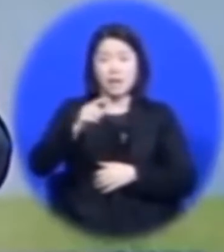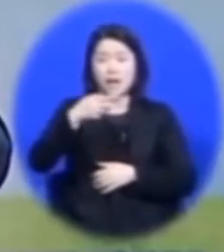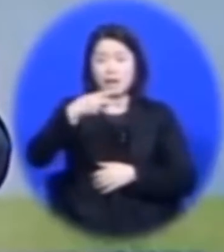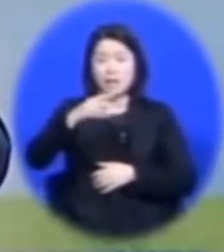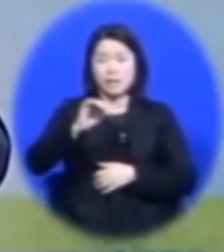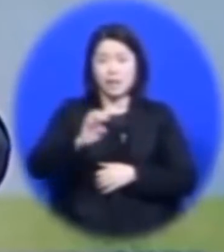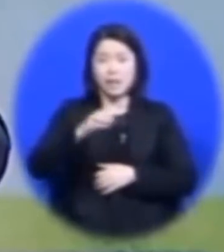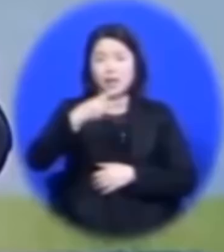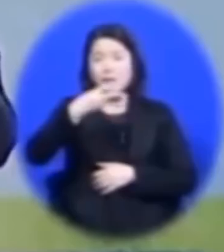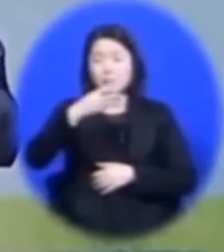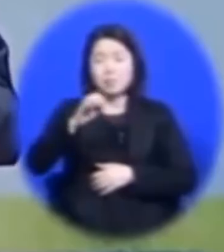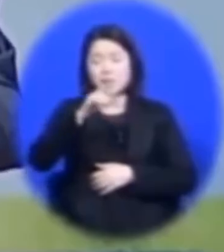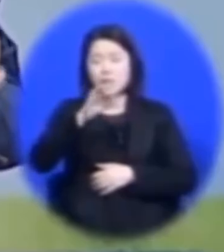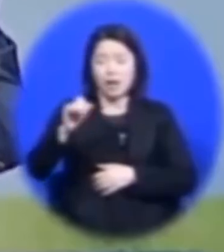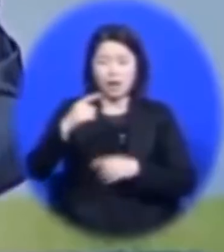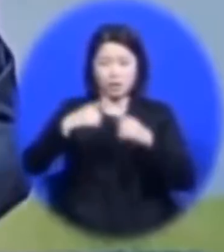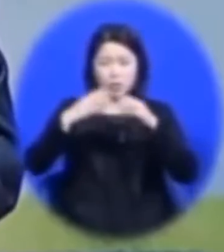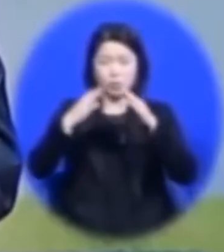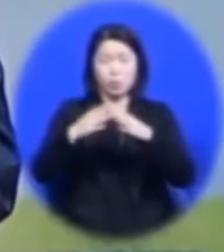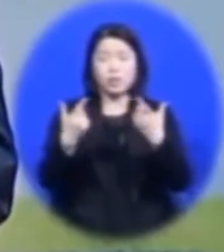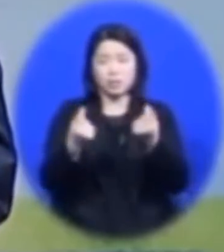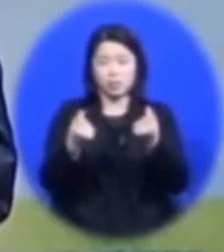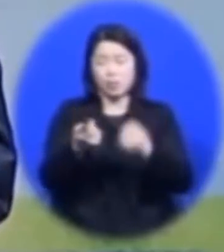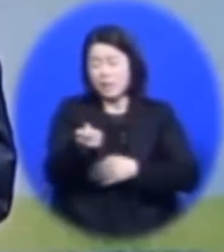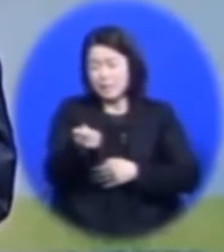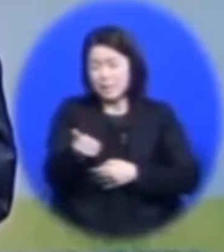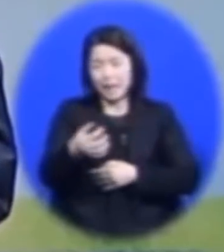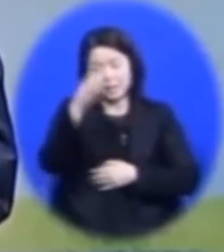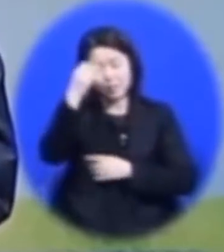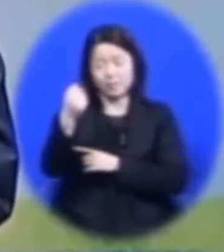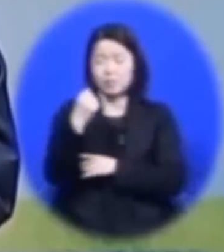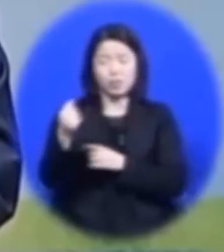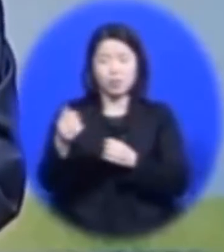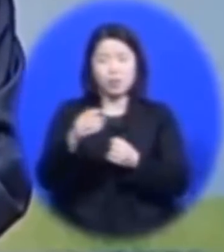말씀처럼 적은 능력을 탓하지 마라